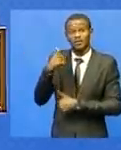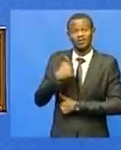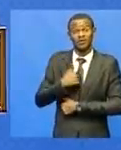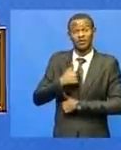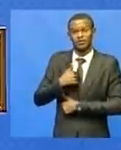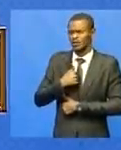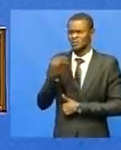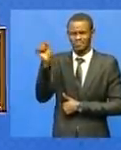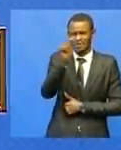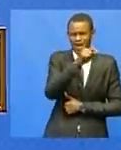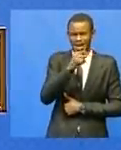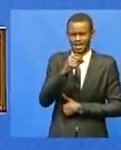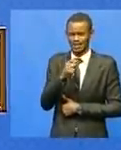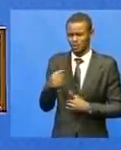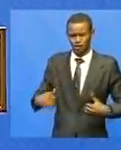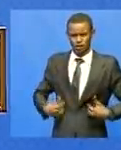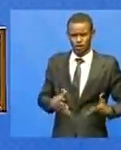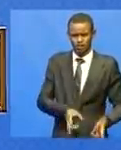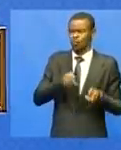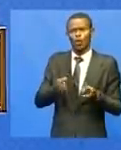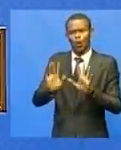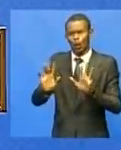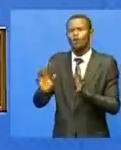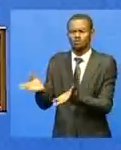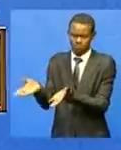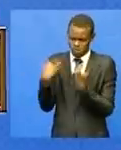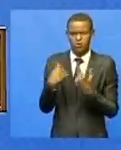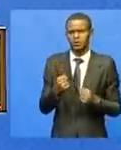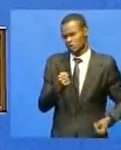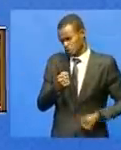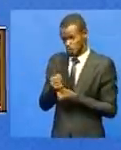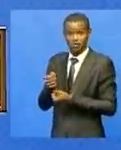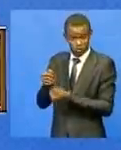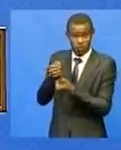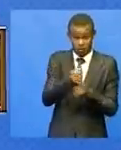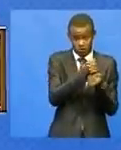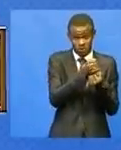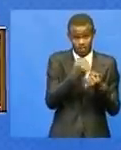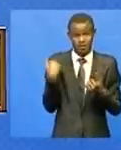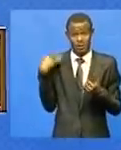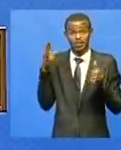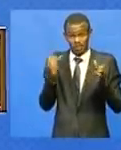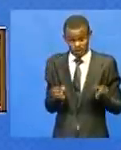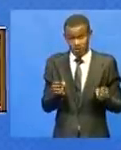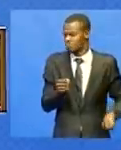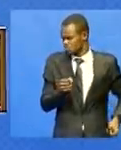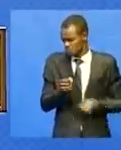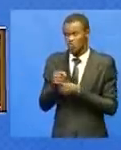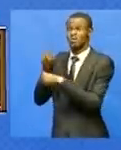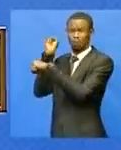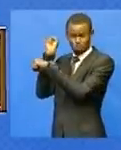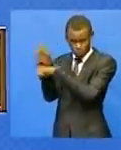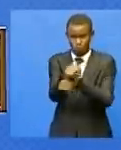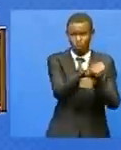armés, sensibiliser la jeunesse et la population à soutenir l'action de l'état de siège en cours et piloté par le lieutenant